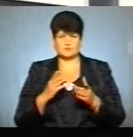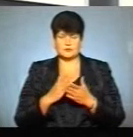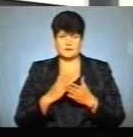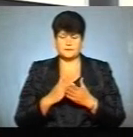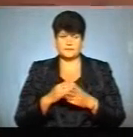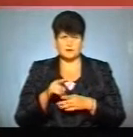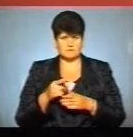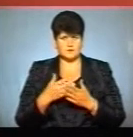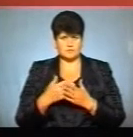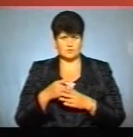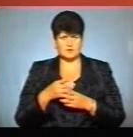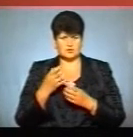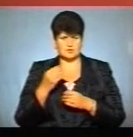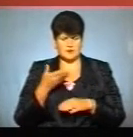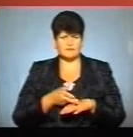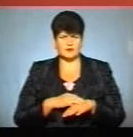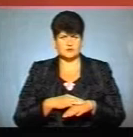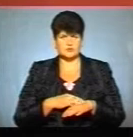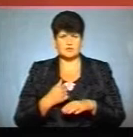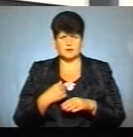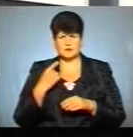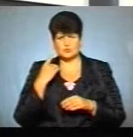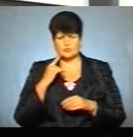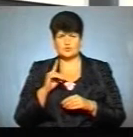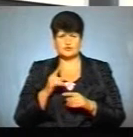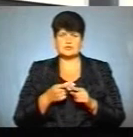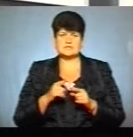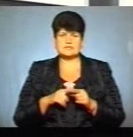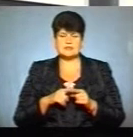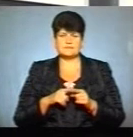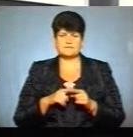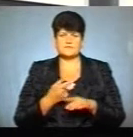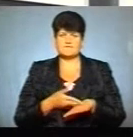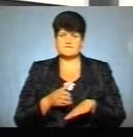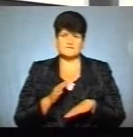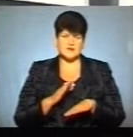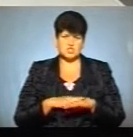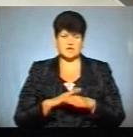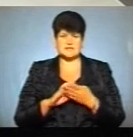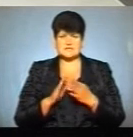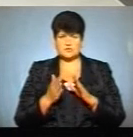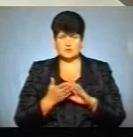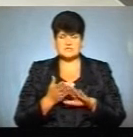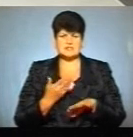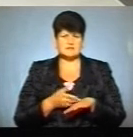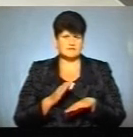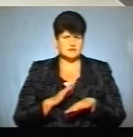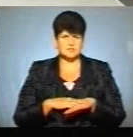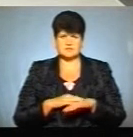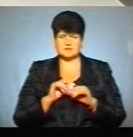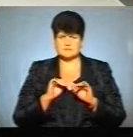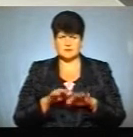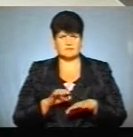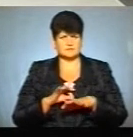Їм, напевно, так ще важче, правда? Я думаю, що це важка така от ситуація і важкий спосіб несення служби,